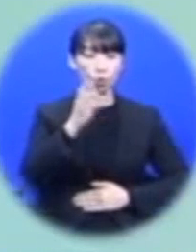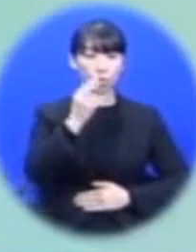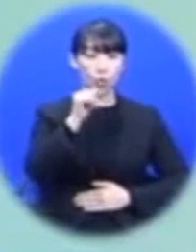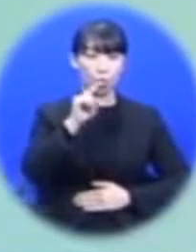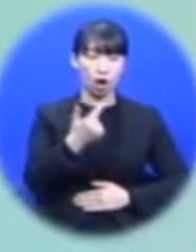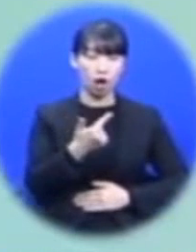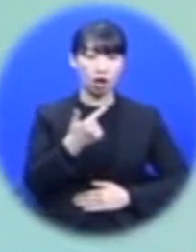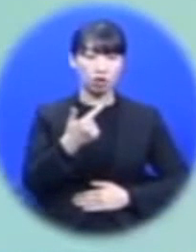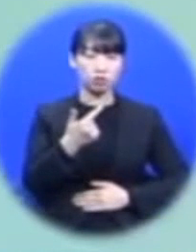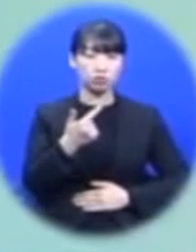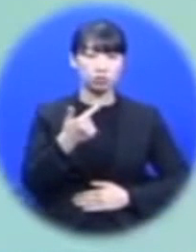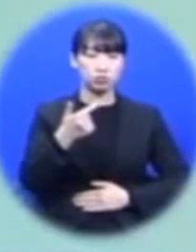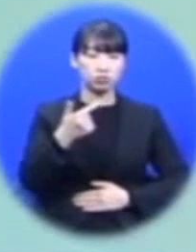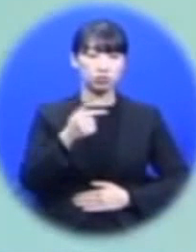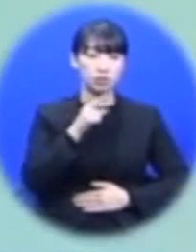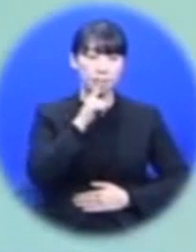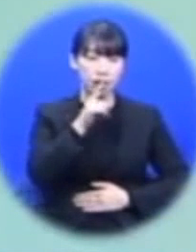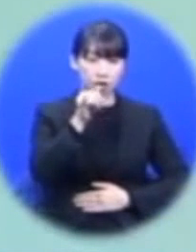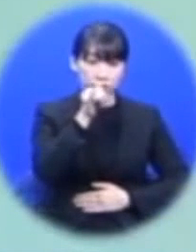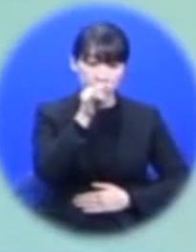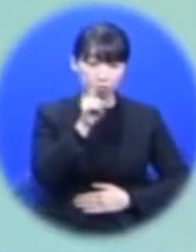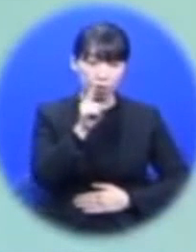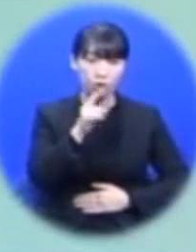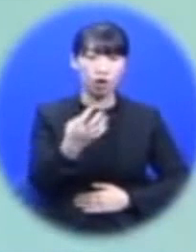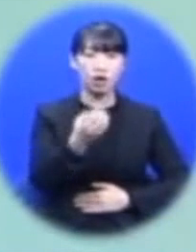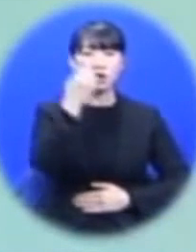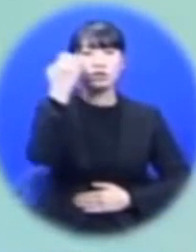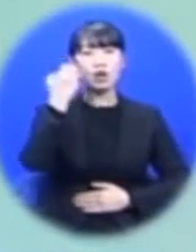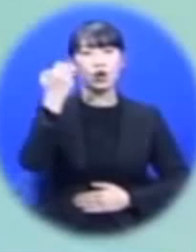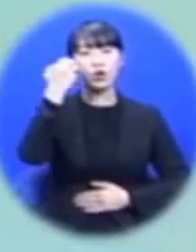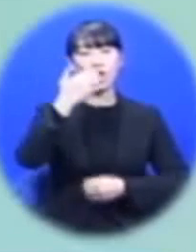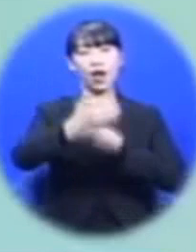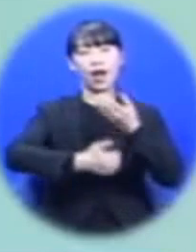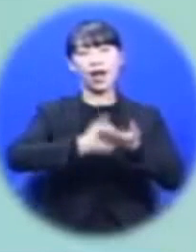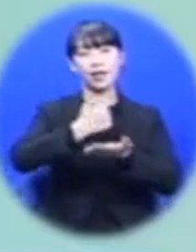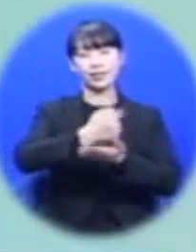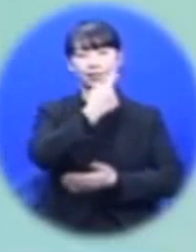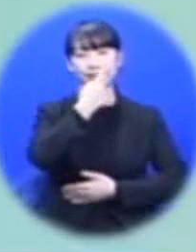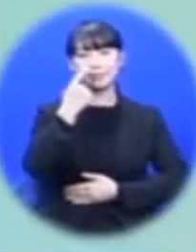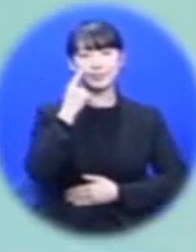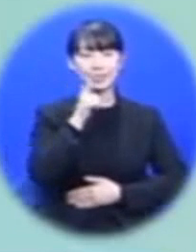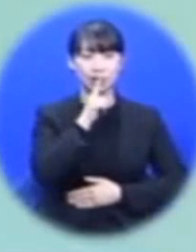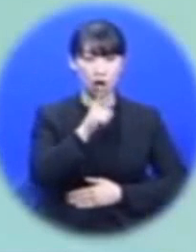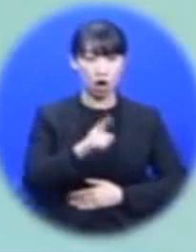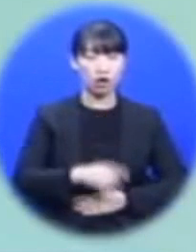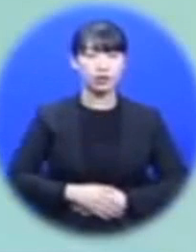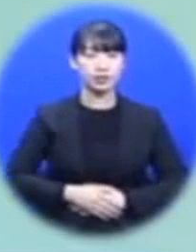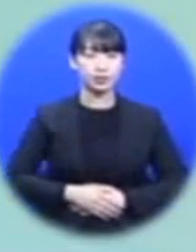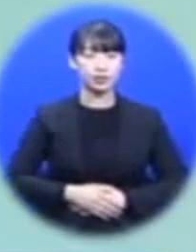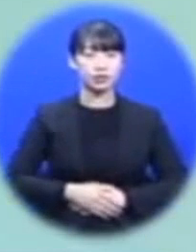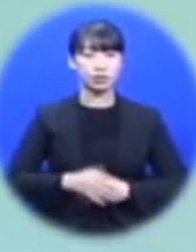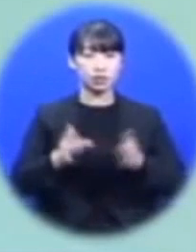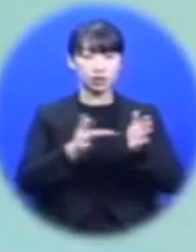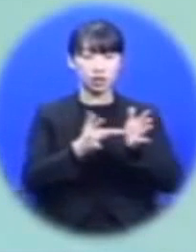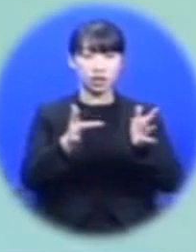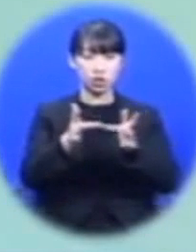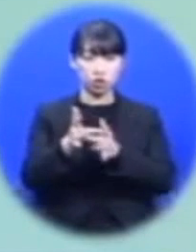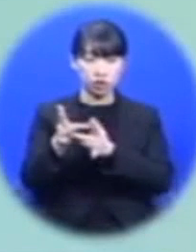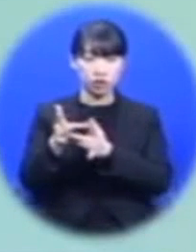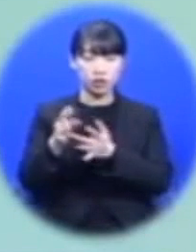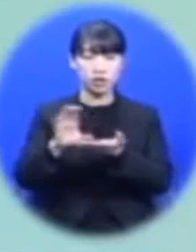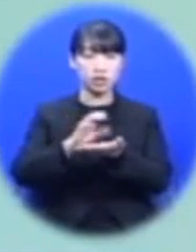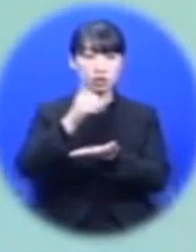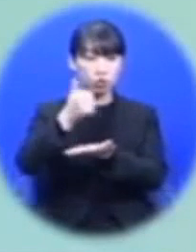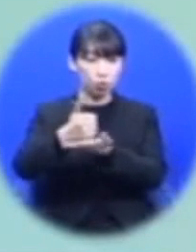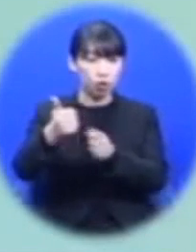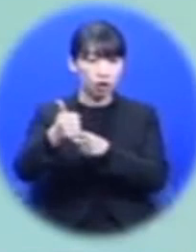말씀하고 있는데 그것이 바로 성령 하나님의 증언입니다 그래서 예수님이 그리스도라는 증거가 셋이라는